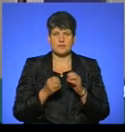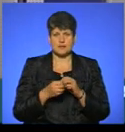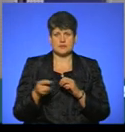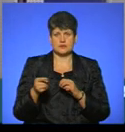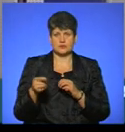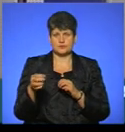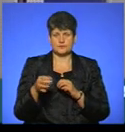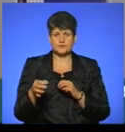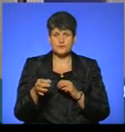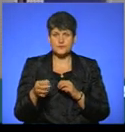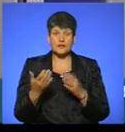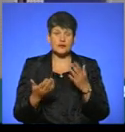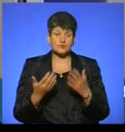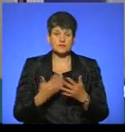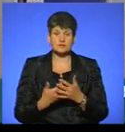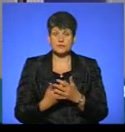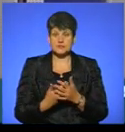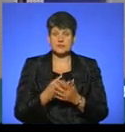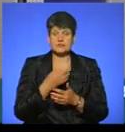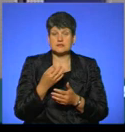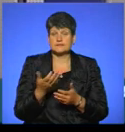ставу. Бо якщо, скажімо,